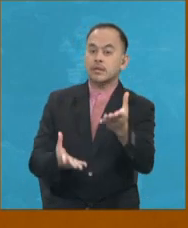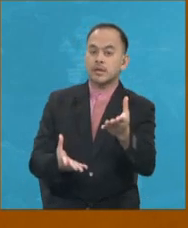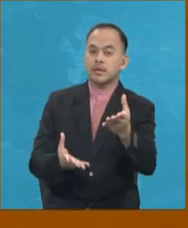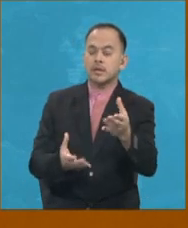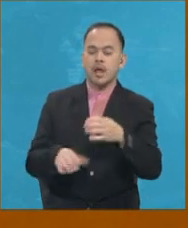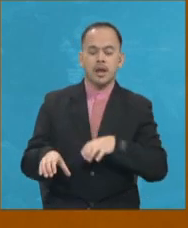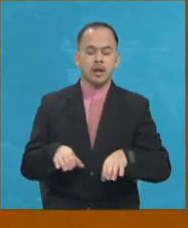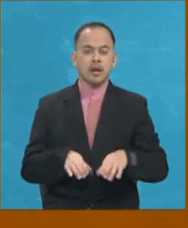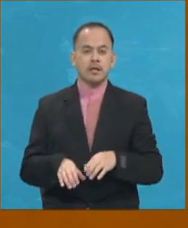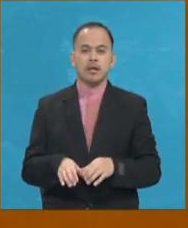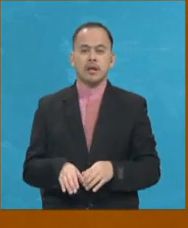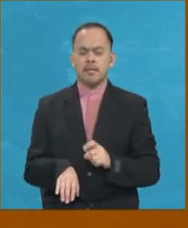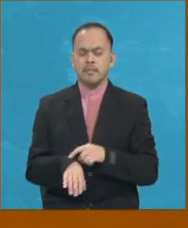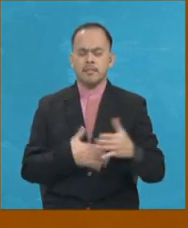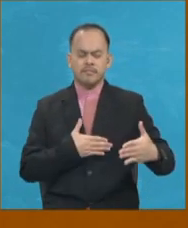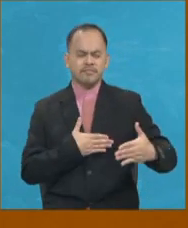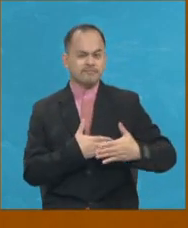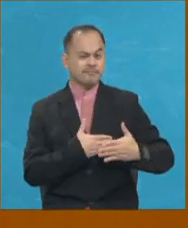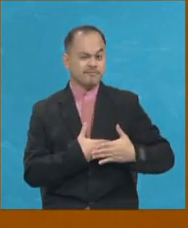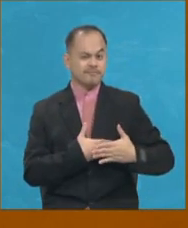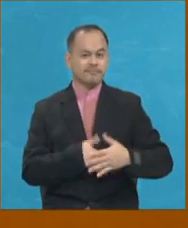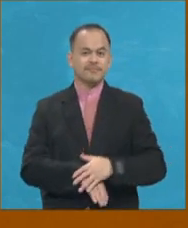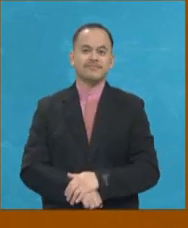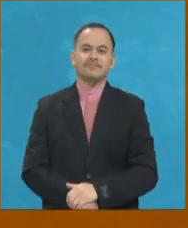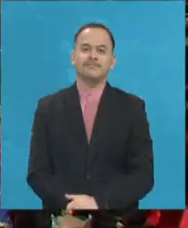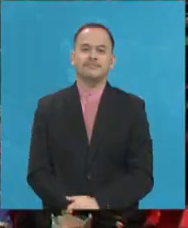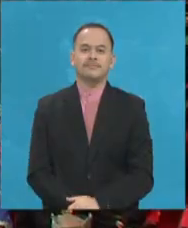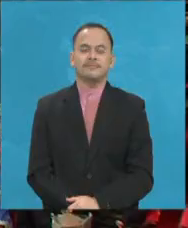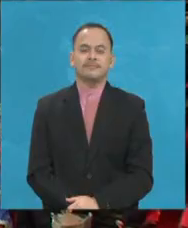pelaksanaannya dalam masa terdekat